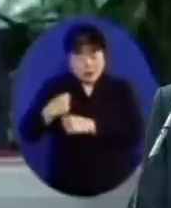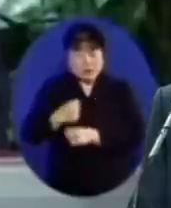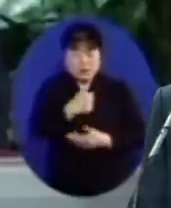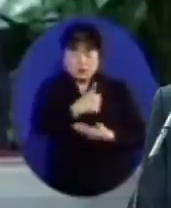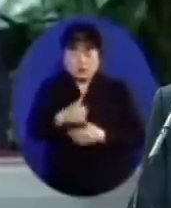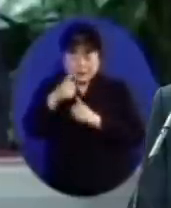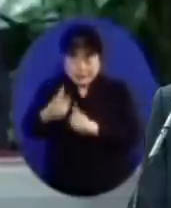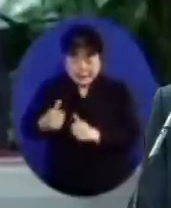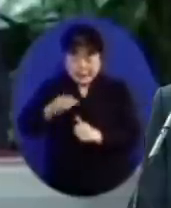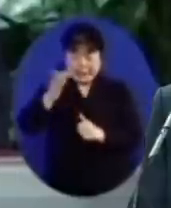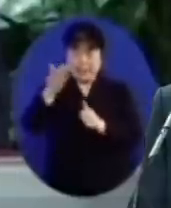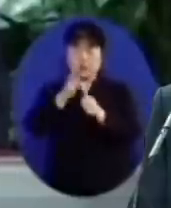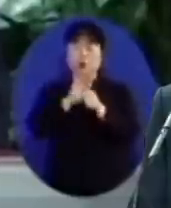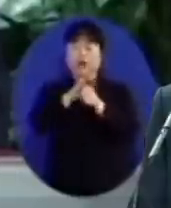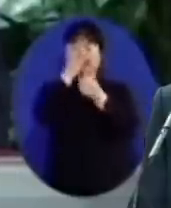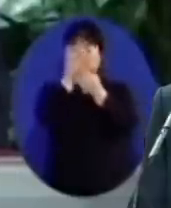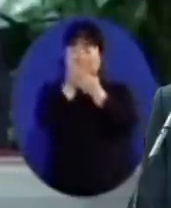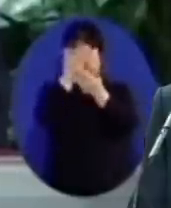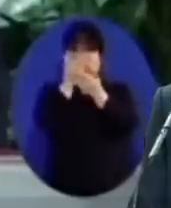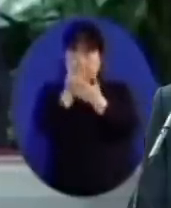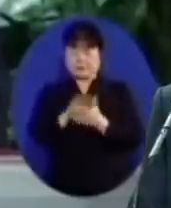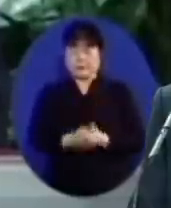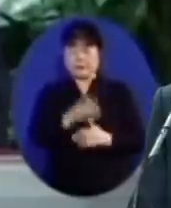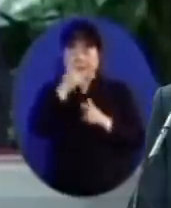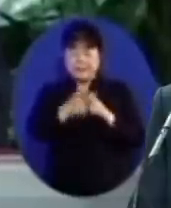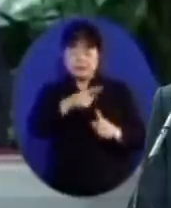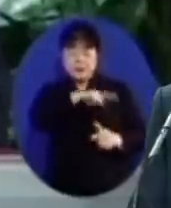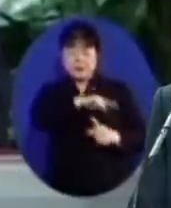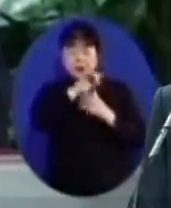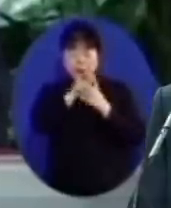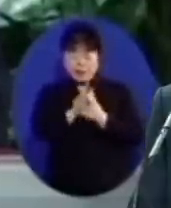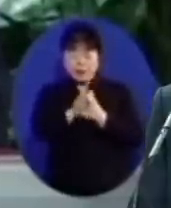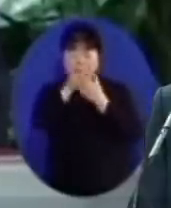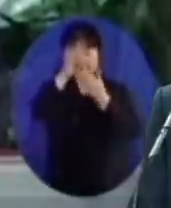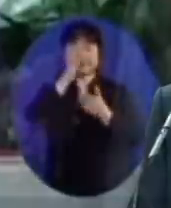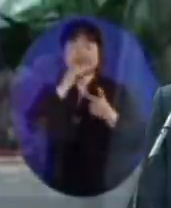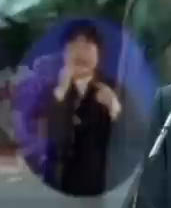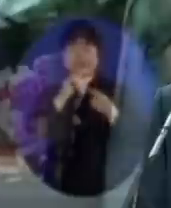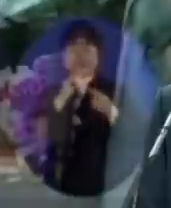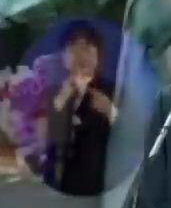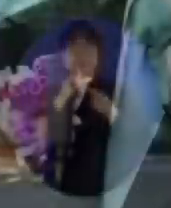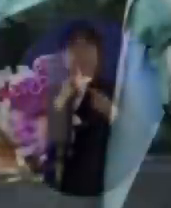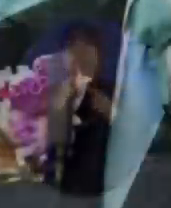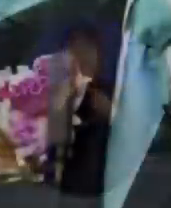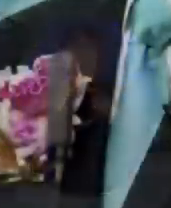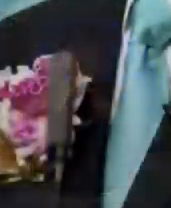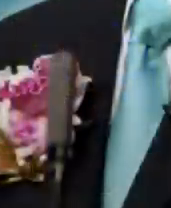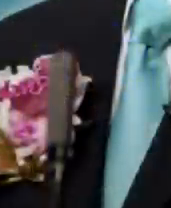주님을 따라가는 우리가 되게 도와주시옵소서. 예수님 이름으로 기도드리옵나이다. 아멘.